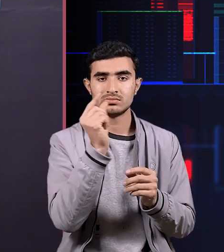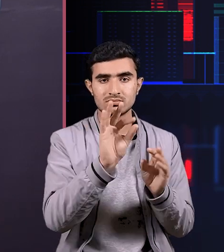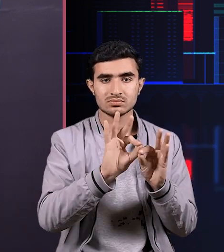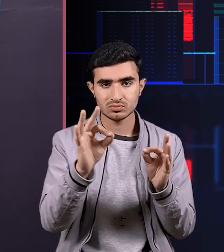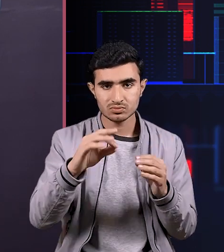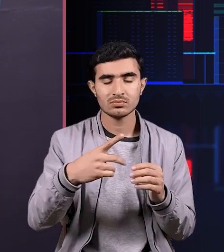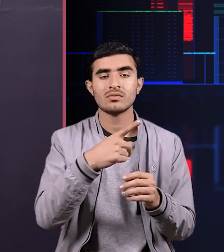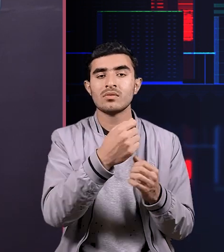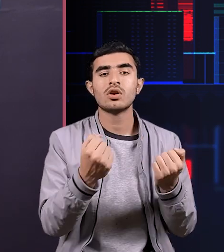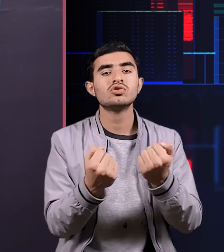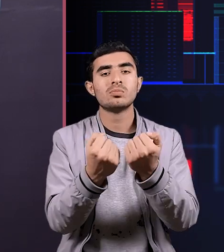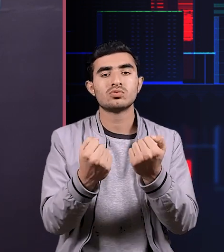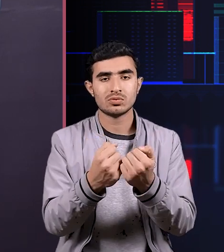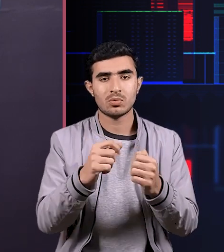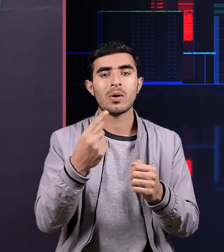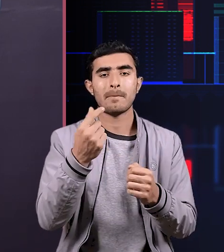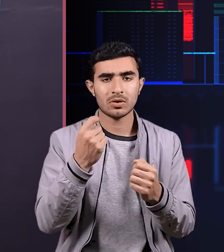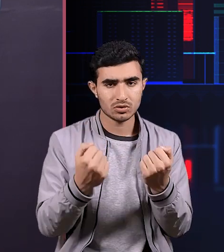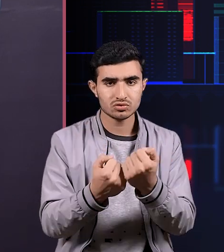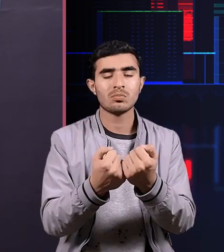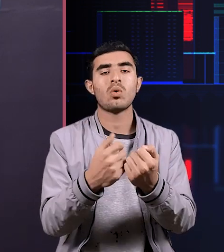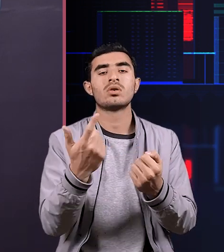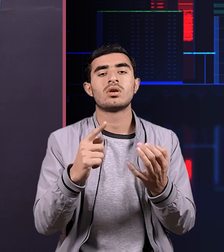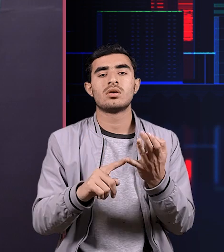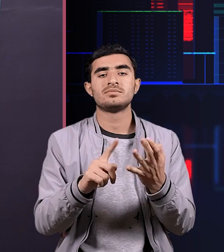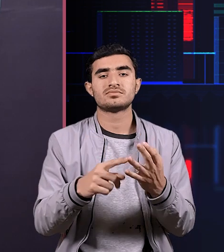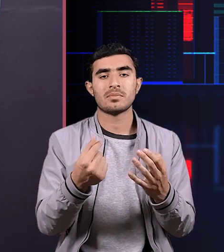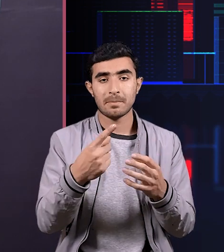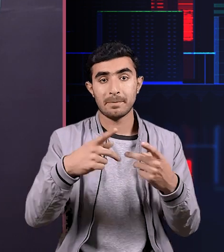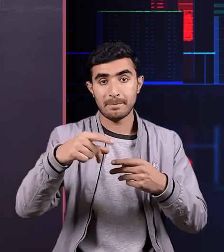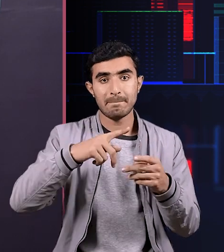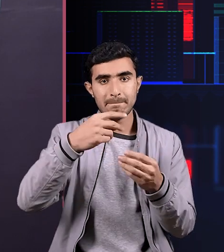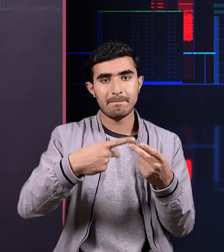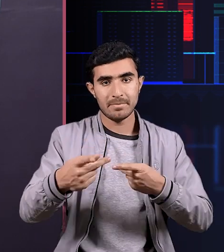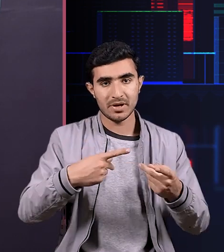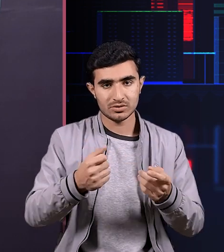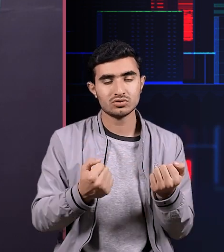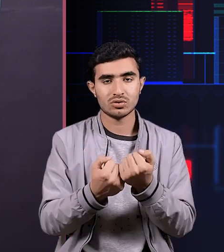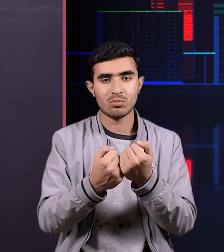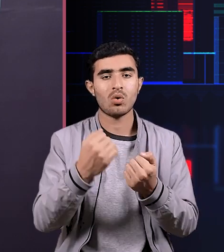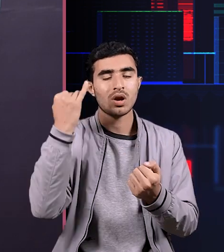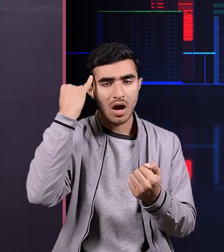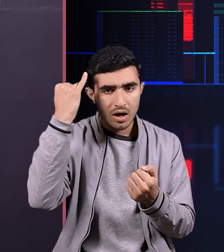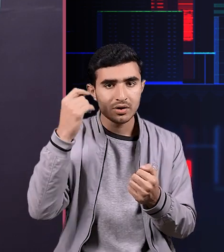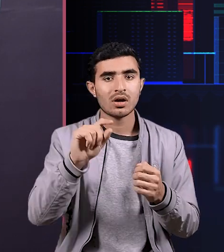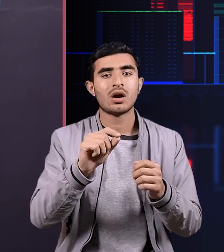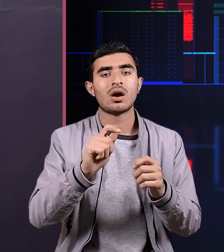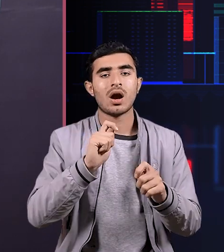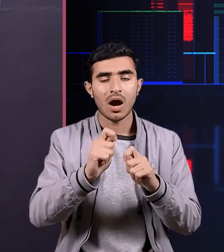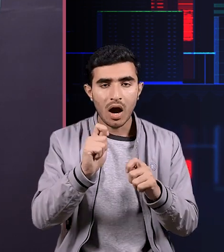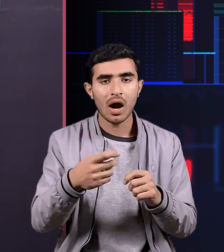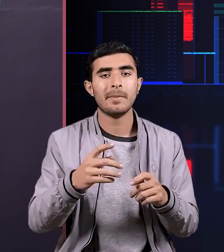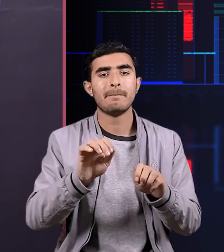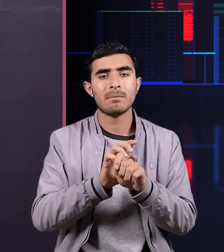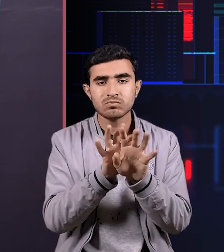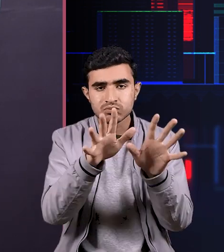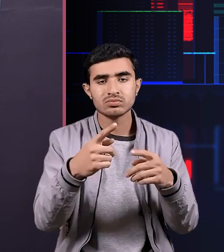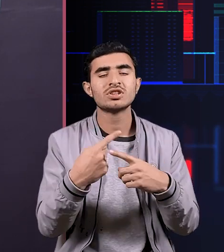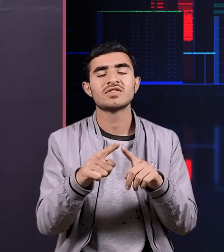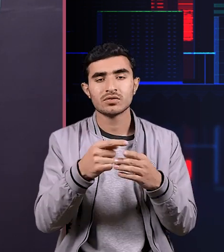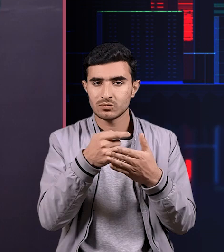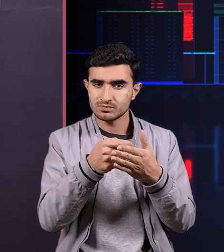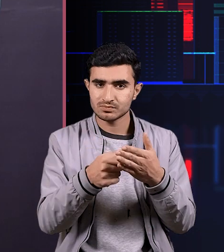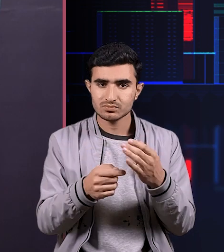कराची, इस्लामाबाद, सब जगह NICs अवेलेबल हैं। आप वहाँ भी जाके इन्फॉर्मेशन ले सकते हैं, उनकी वेबसाइट से भी उनको बात कर सकते हैं। तो आप लोग, पहली